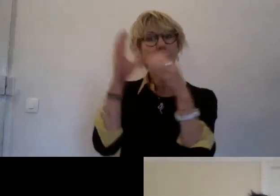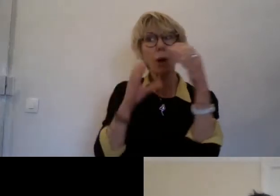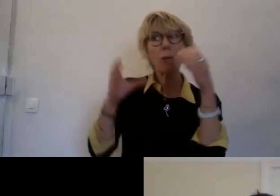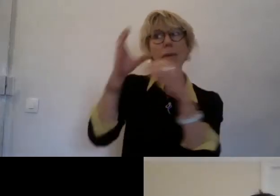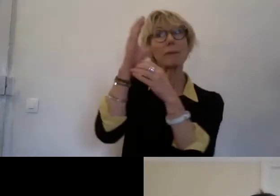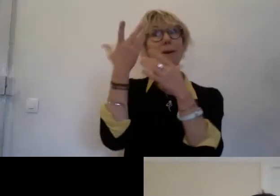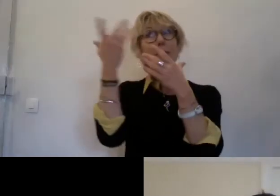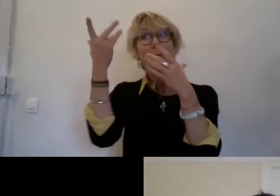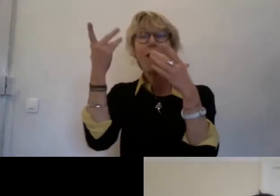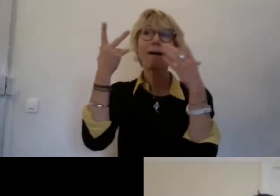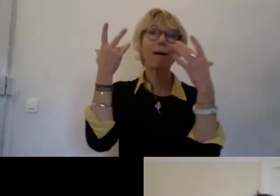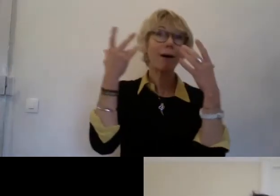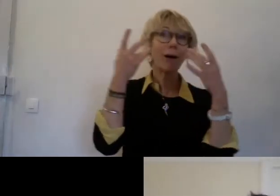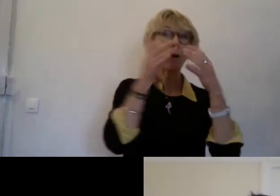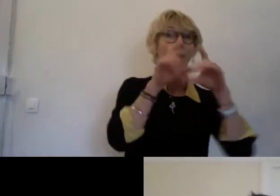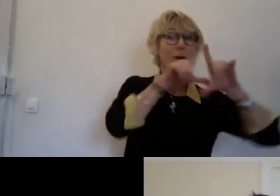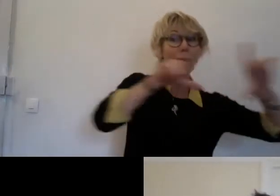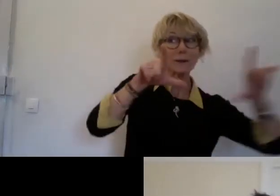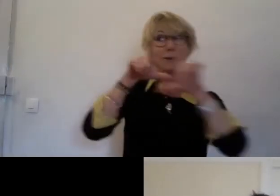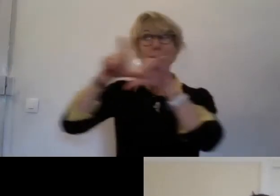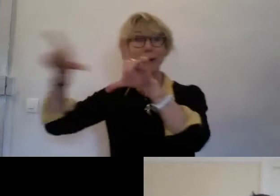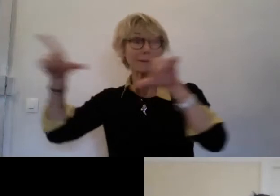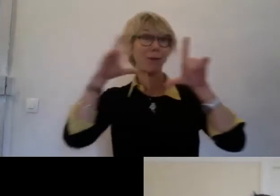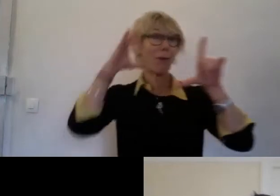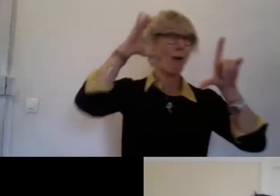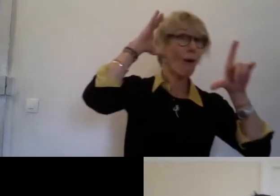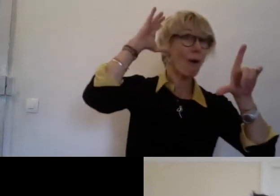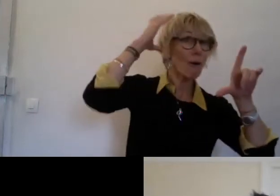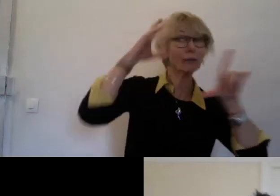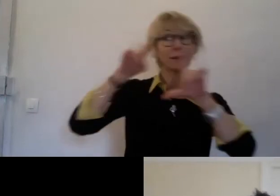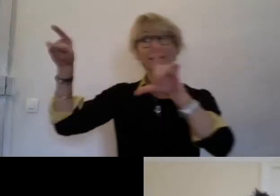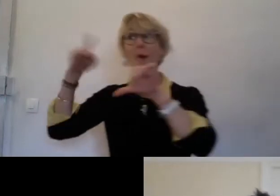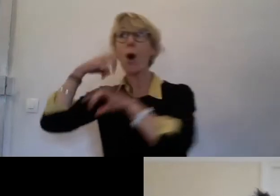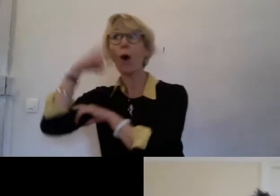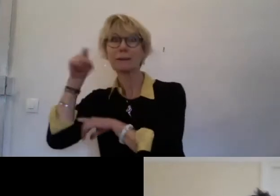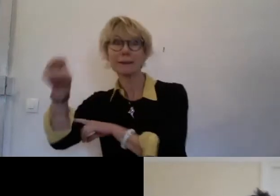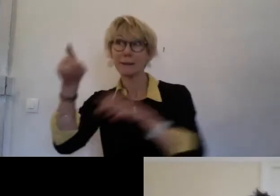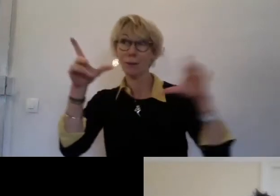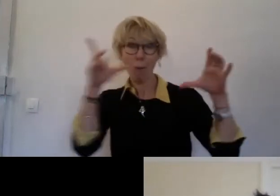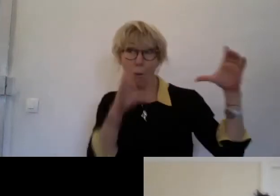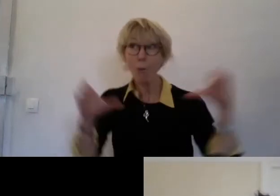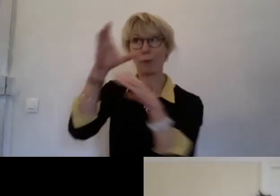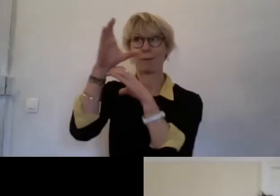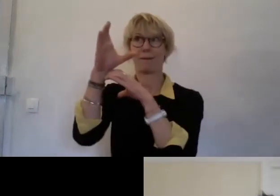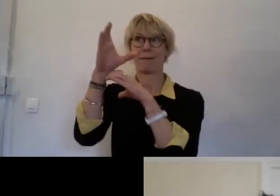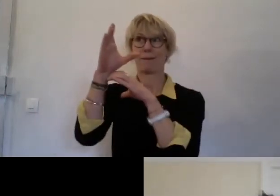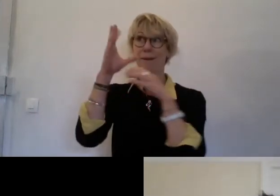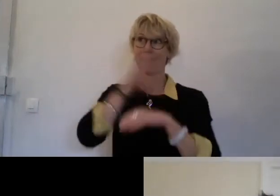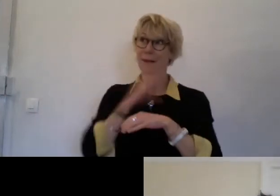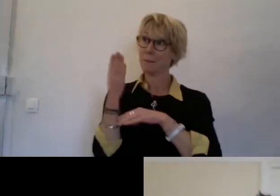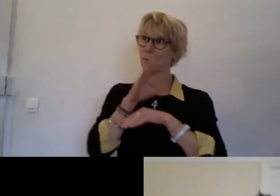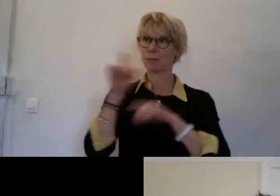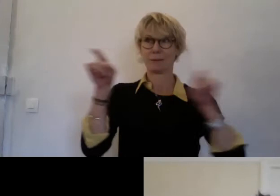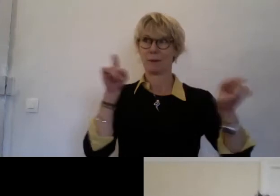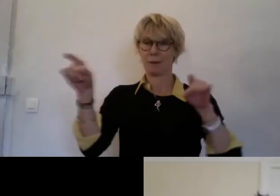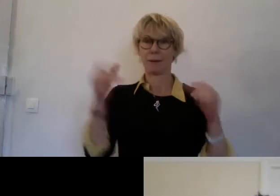la façon dont les collections d'Orsay et de l'Orangerie se répondent d'un côté et de l'autre de la Seine. Enfin, je terminerai